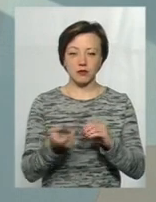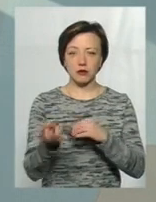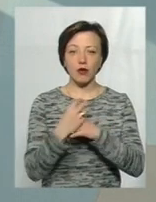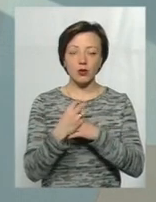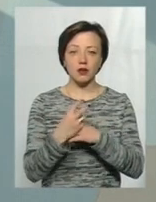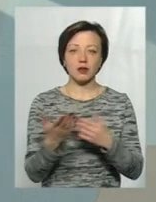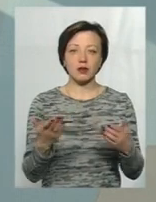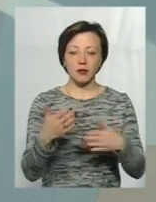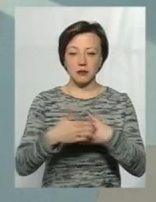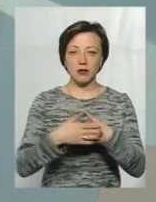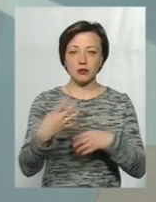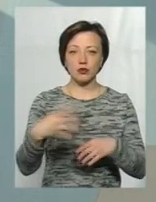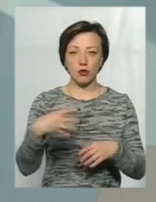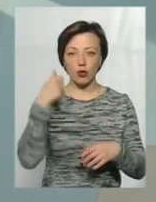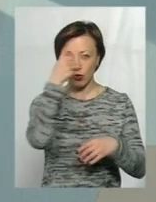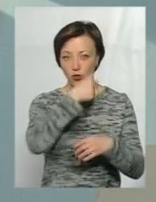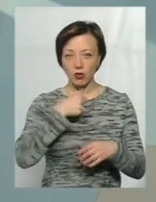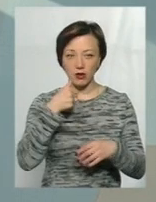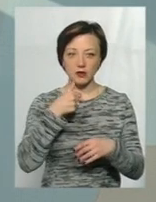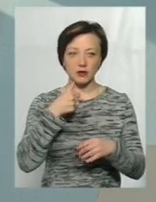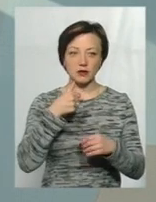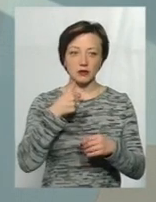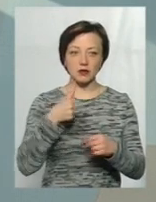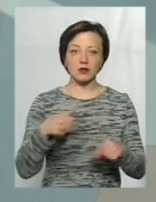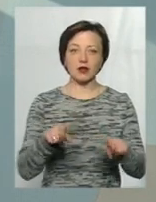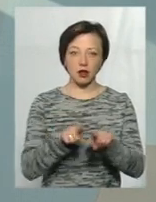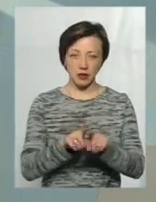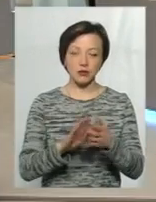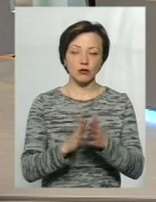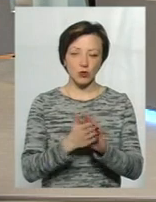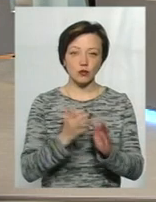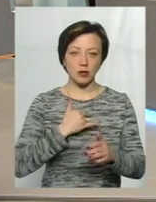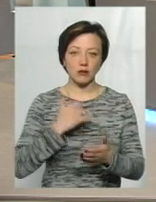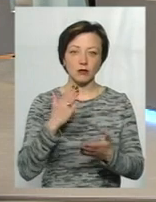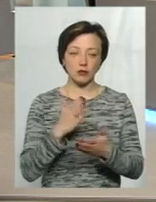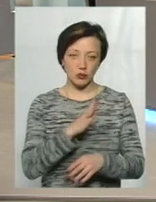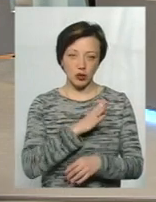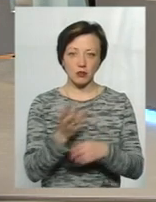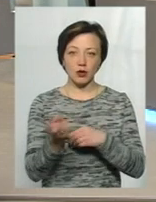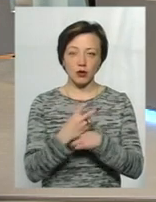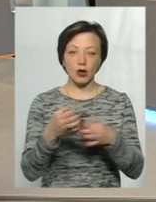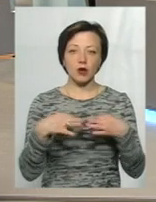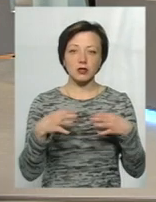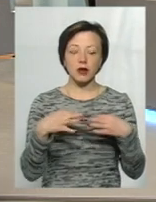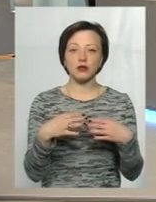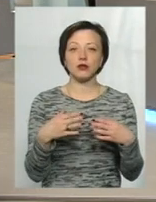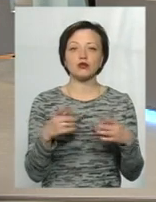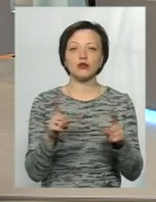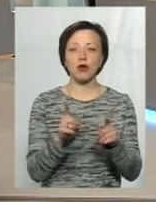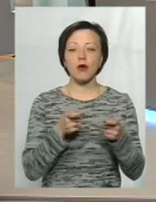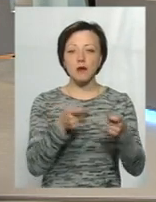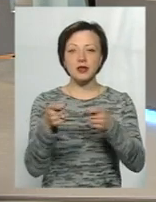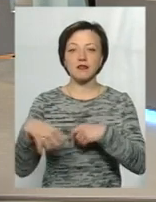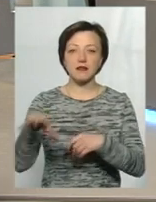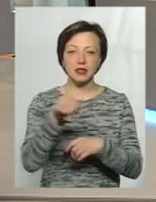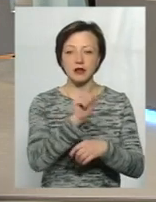вже майже під 40 років. Такі дуже ситуації в мене були, коли приходять і розказують, що ми вже об'їздили вже всіх,